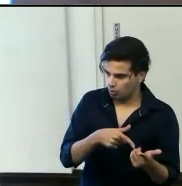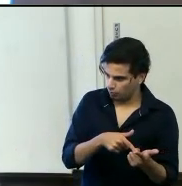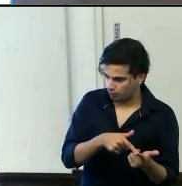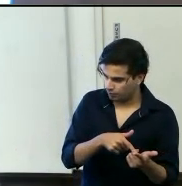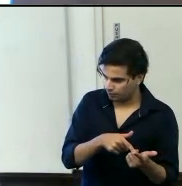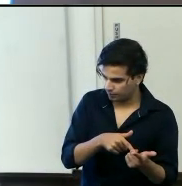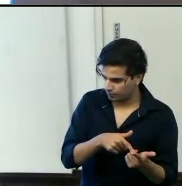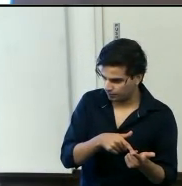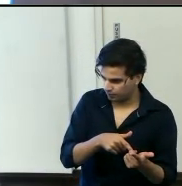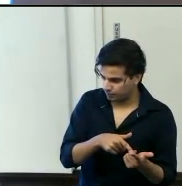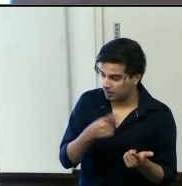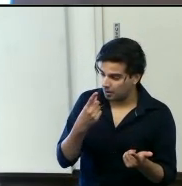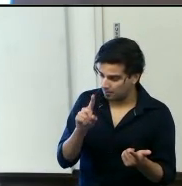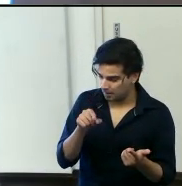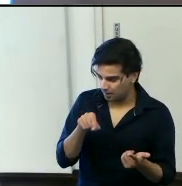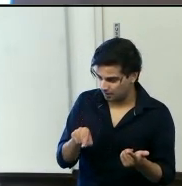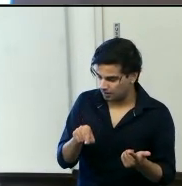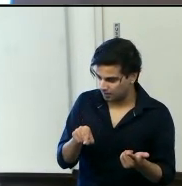ಬರೀತಾನೆ. ಬಟ್ ಈ